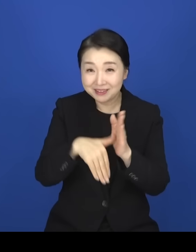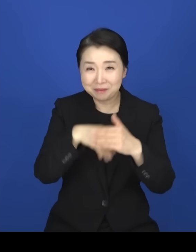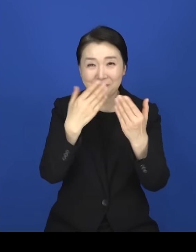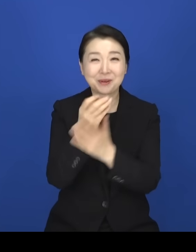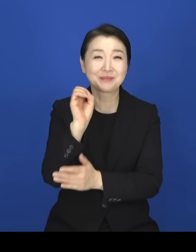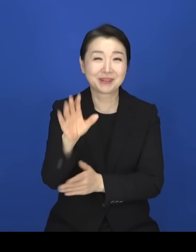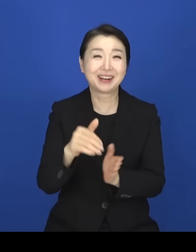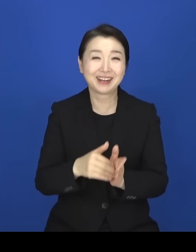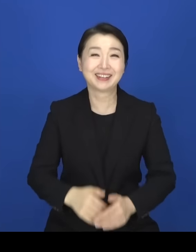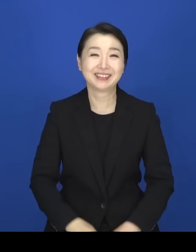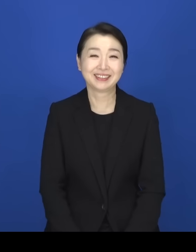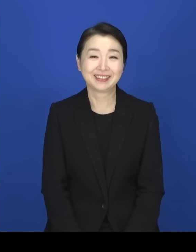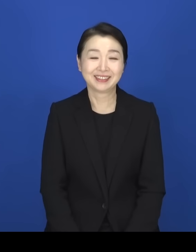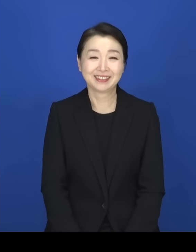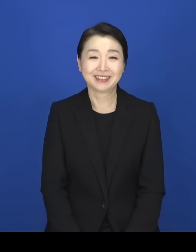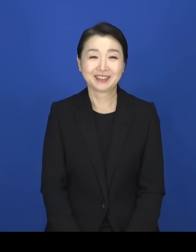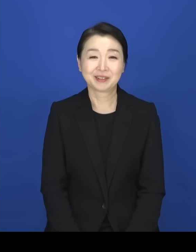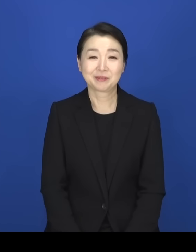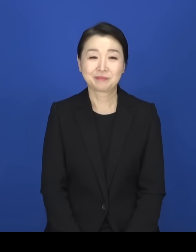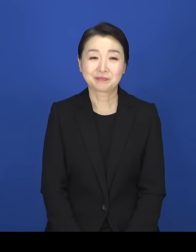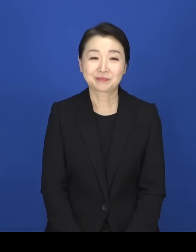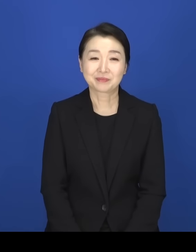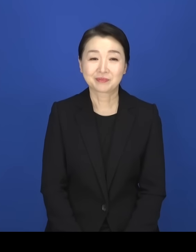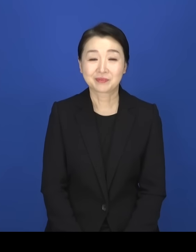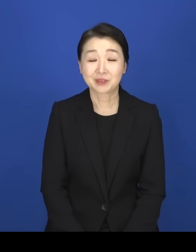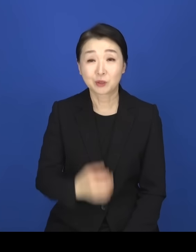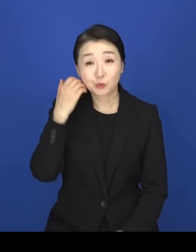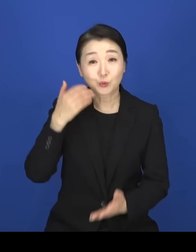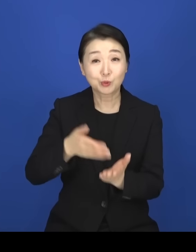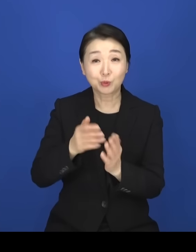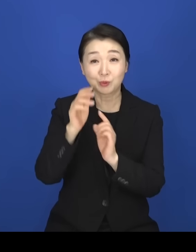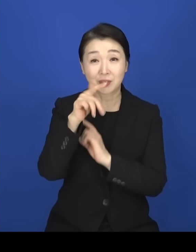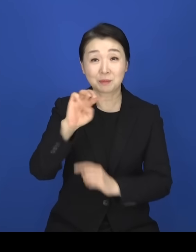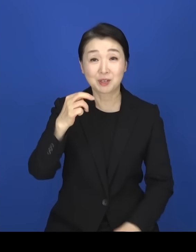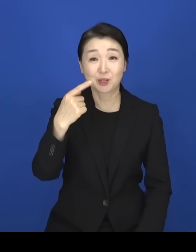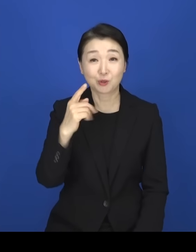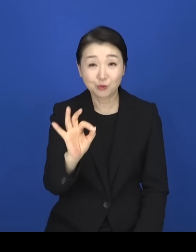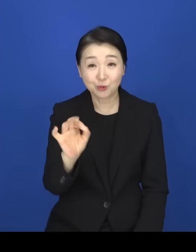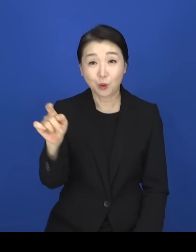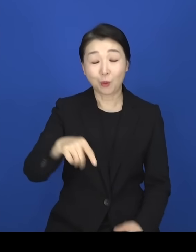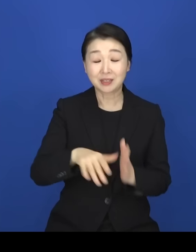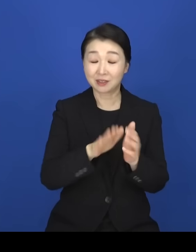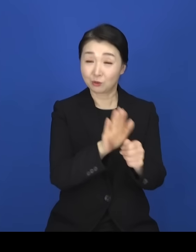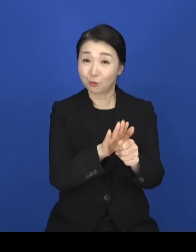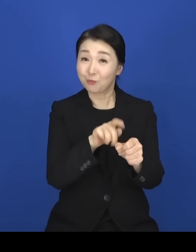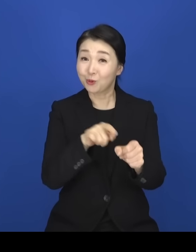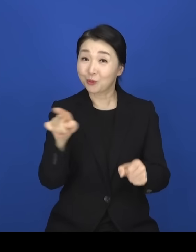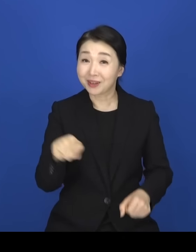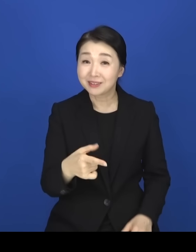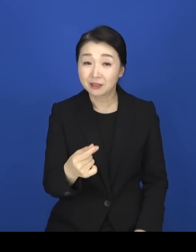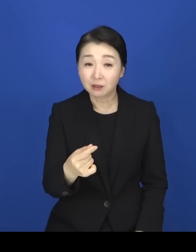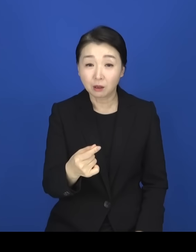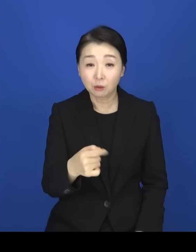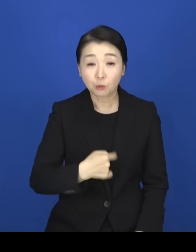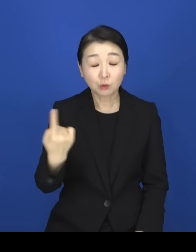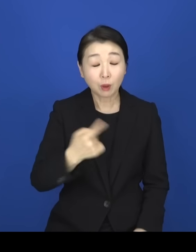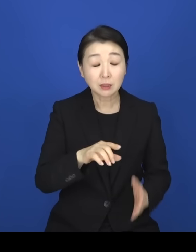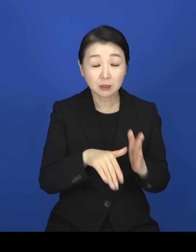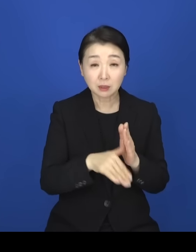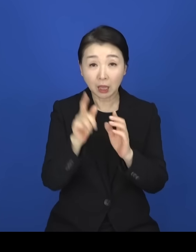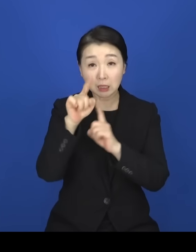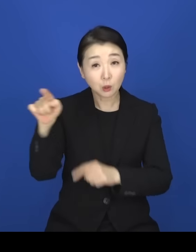합니다. 예. 근데 지난번 그 우리 쇼호스트 이민웅 형제 출연하셨을 때 네네. 응원차 나오셨잖아요. 네네. 그러면 본인이 나왔을 때 이민웅 씨도 나와야